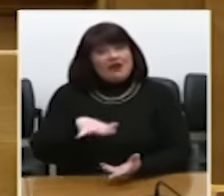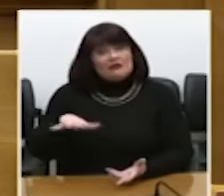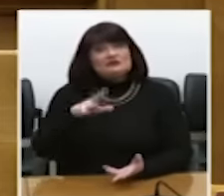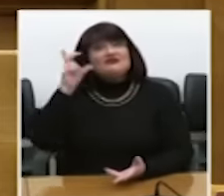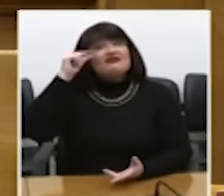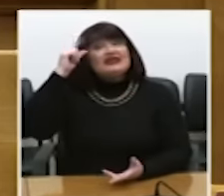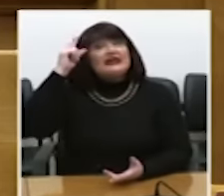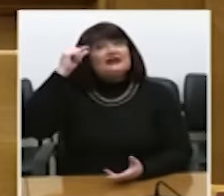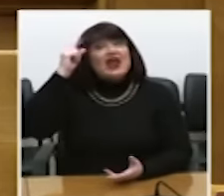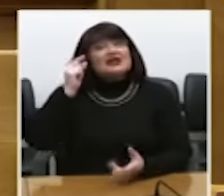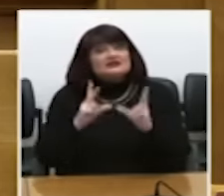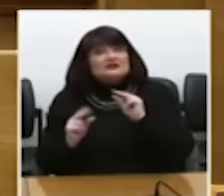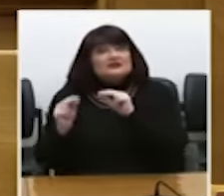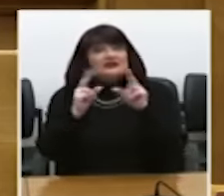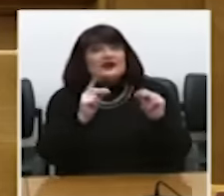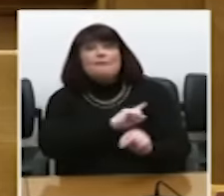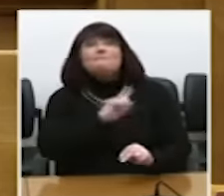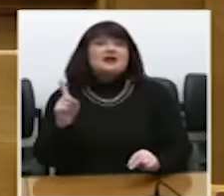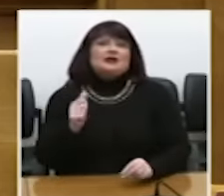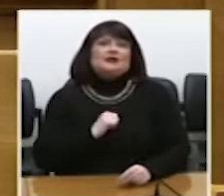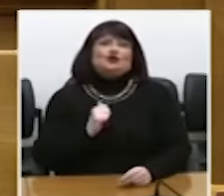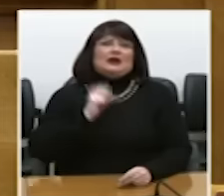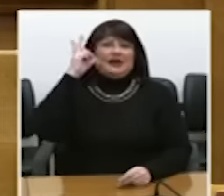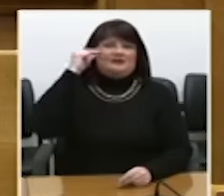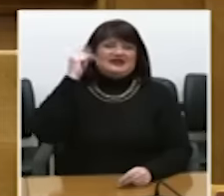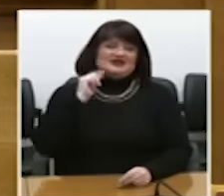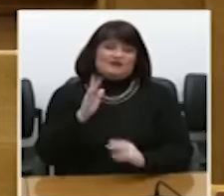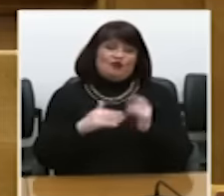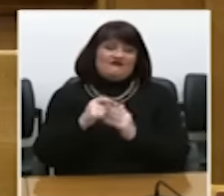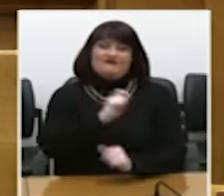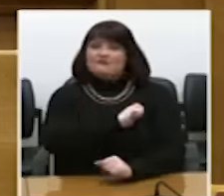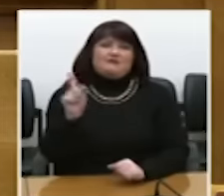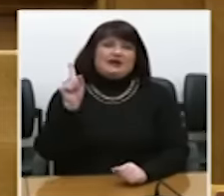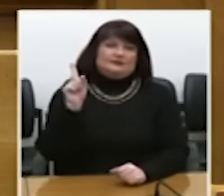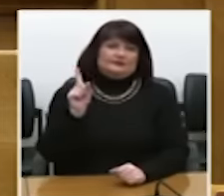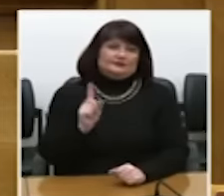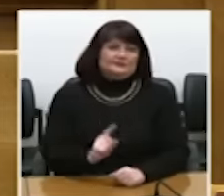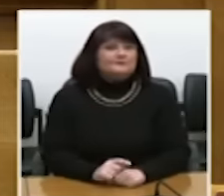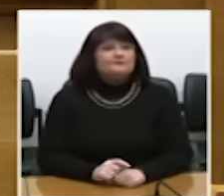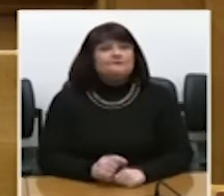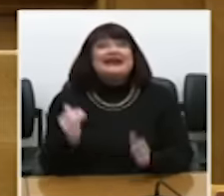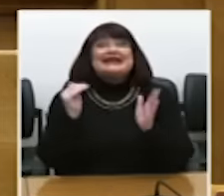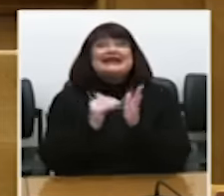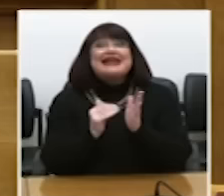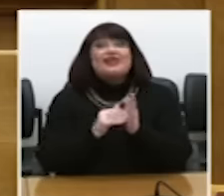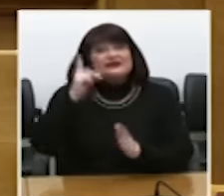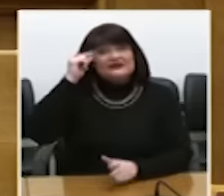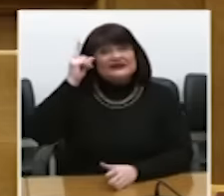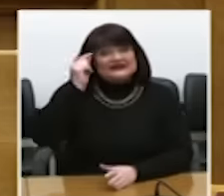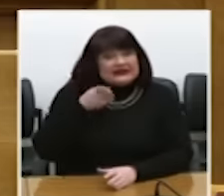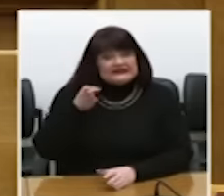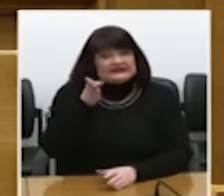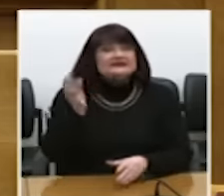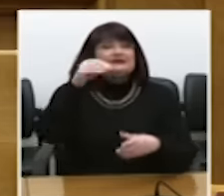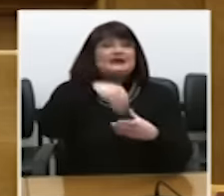μας ενάντια στην ίδρυση ιδιωτικών πανεπιστημίων που φέρνετε, με χιλιάδες φοιτητές να συμμετέχουν σε